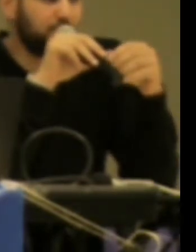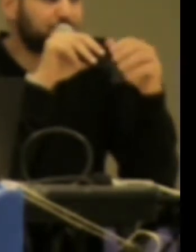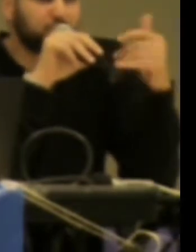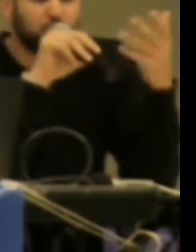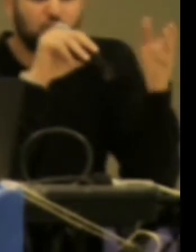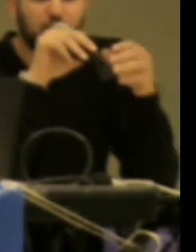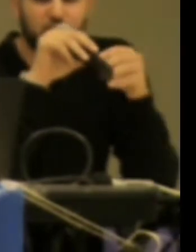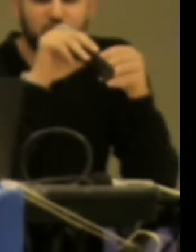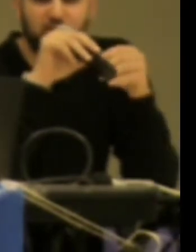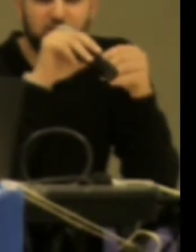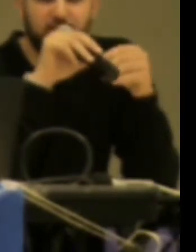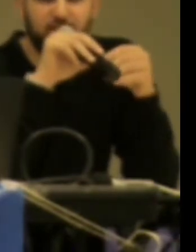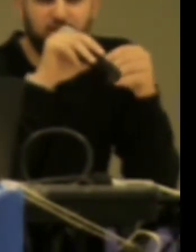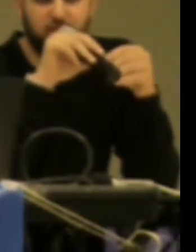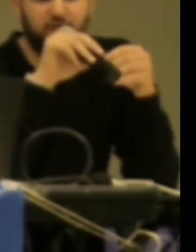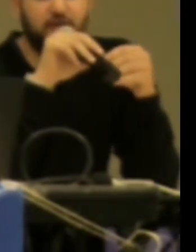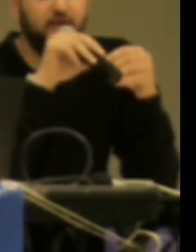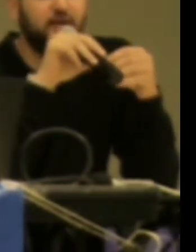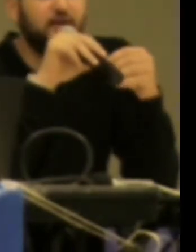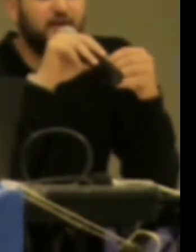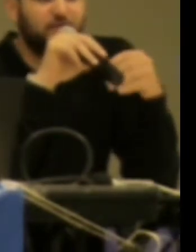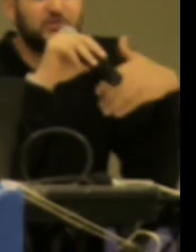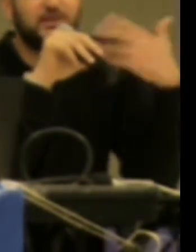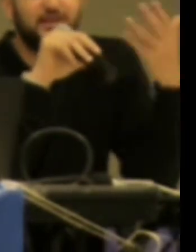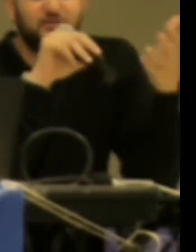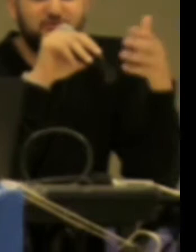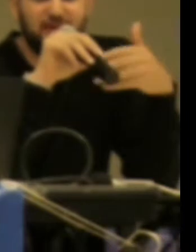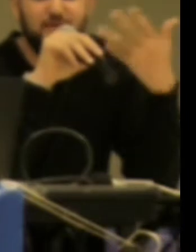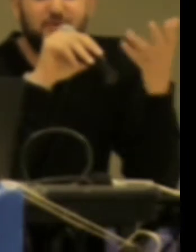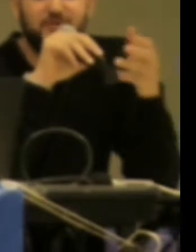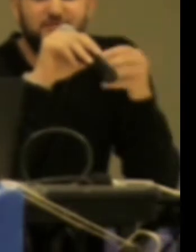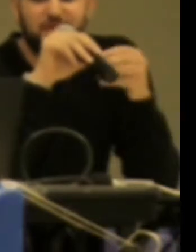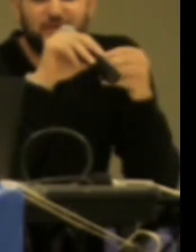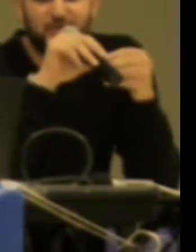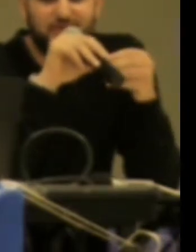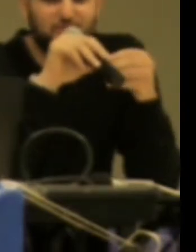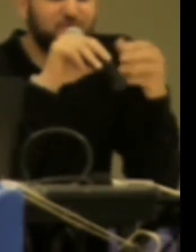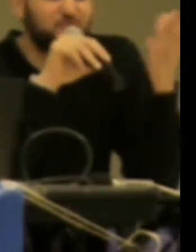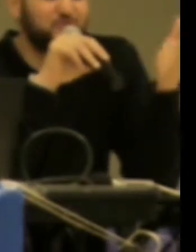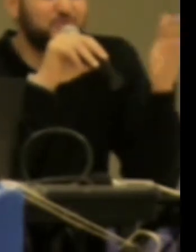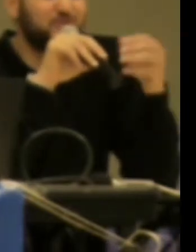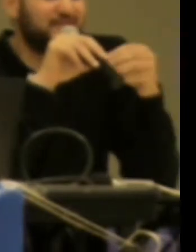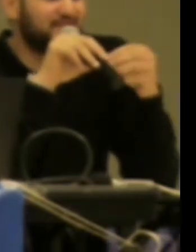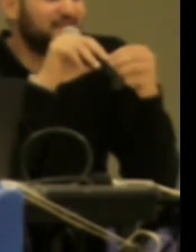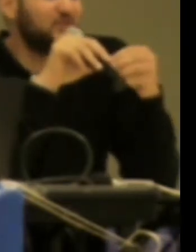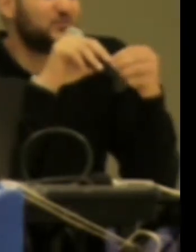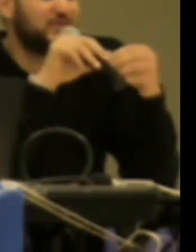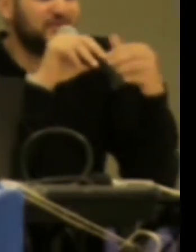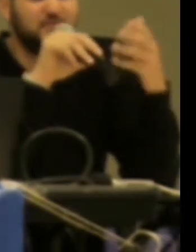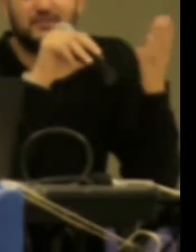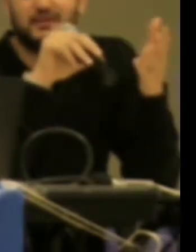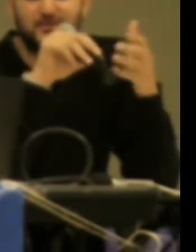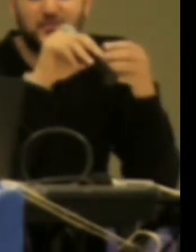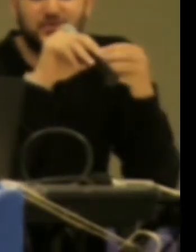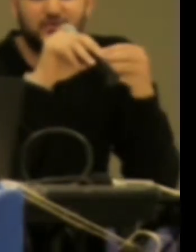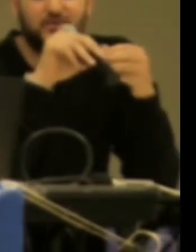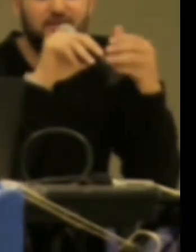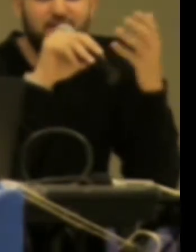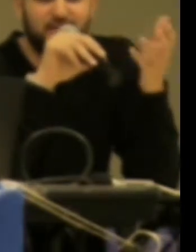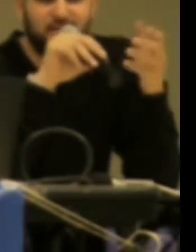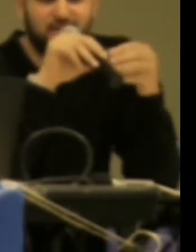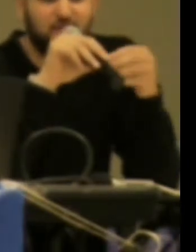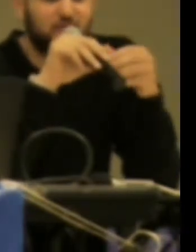fête pour vous expliquer ce qu'il faut faire. Donc chaque année on fait l'appel, on espère, il y a souvent plus de monde qui s'inscrit que de monde qui vient, mais c'est très